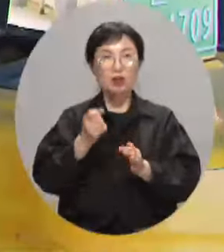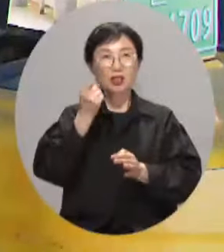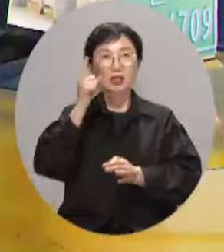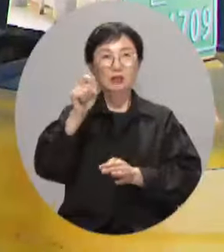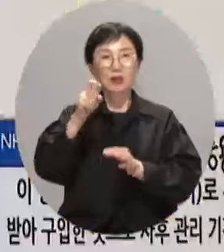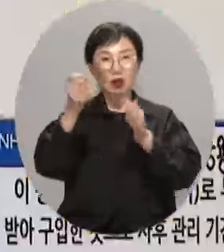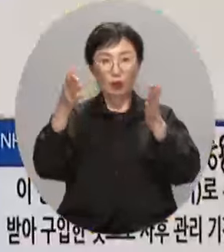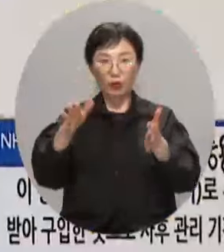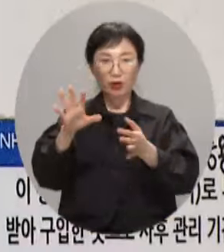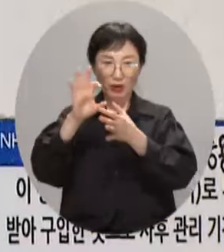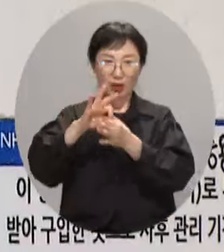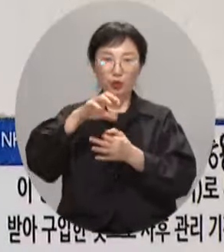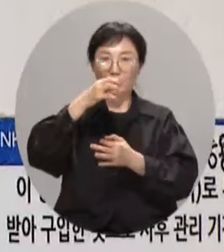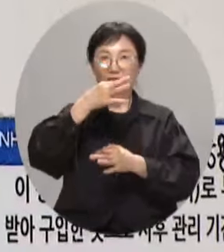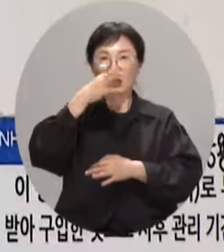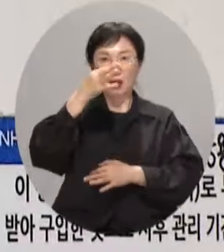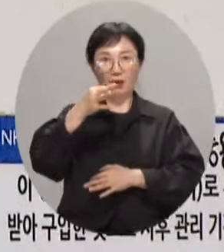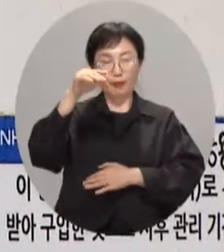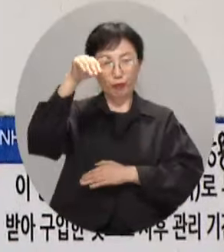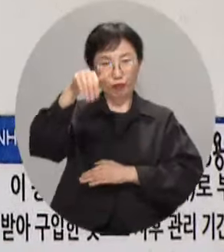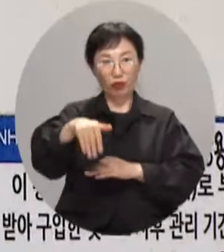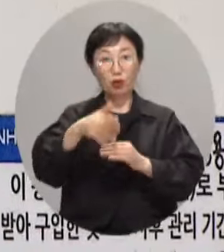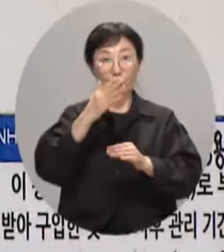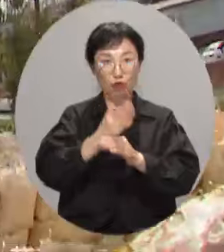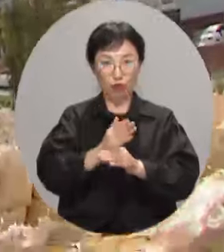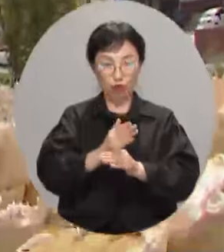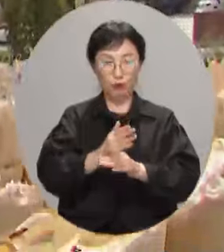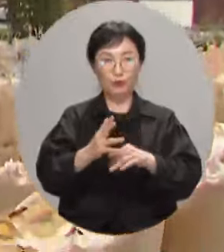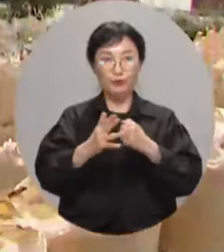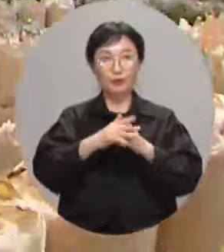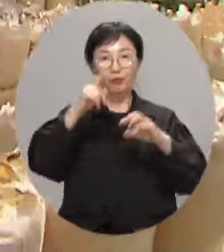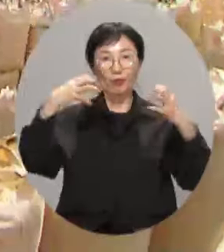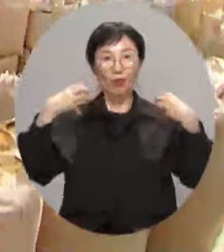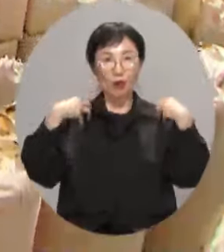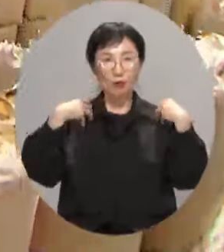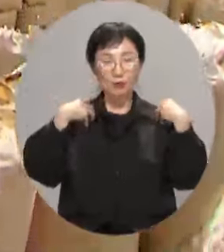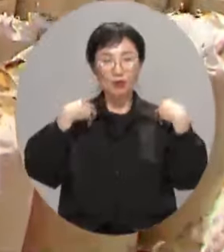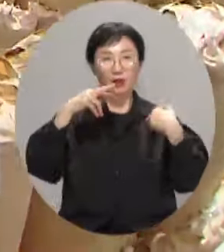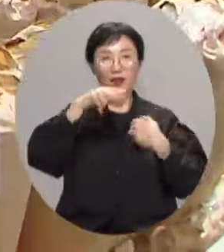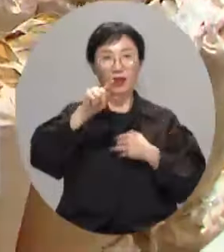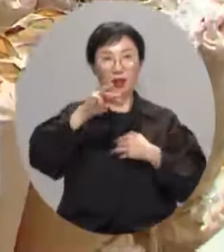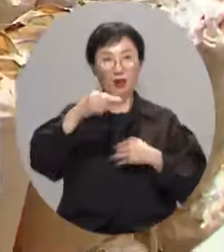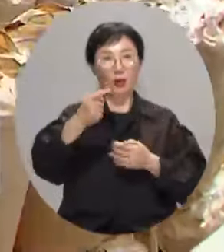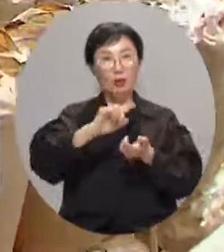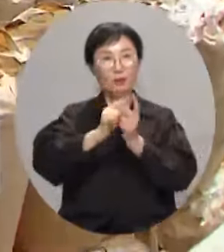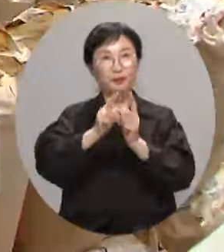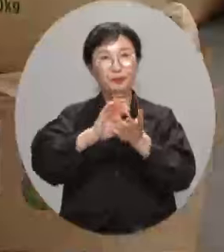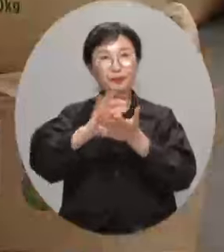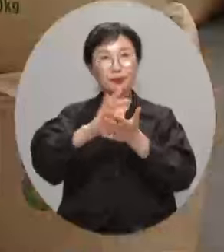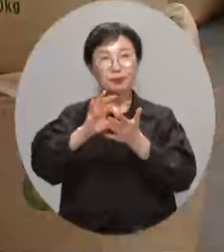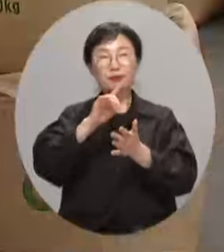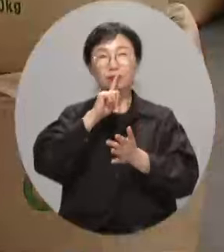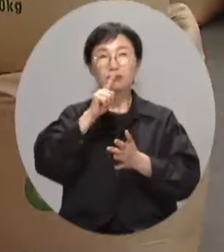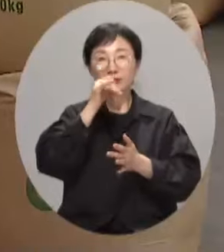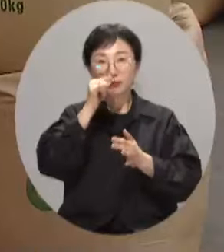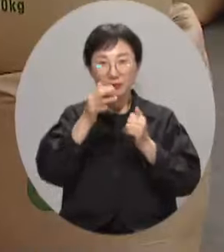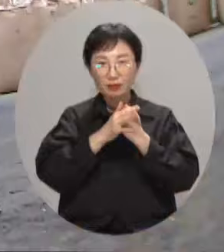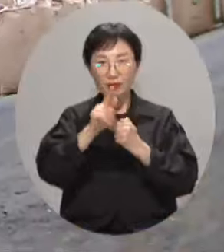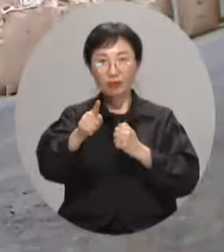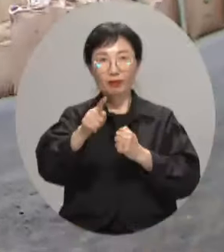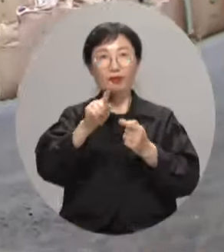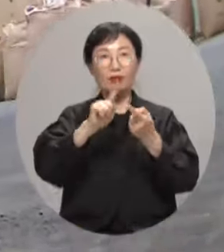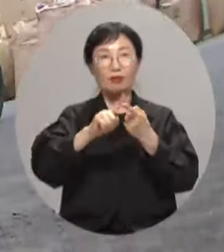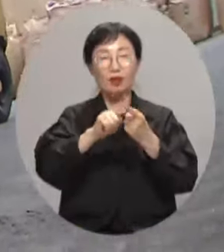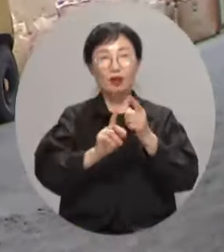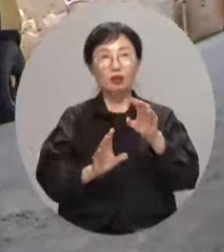거듭한 결과입니다 지역 농정 당국은 정부가 사료로 돌리겠다고 밝힌 10만 톤 분량의 추가 시장